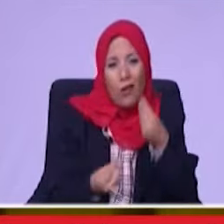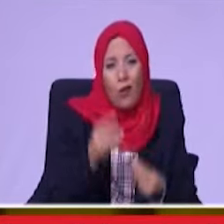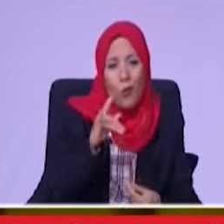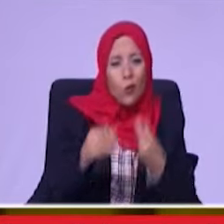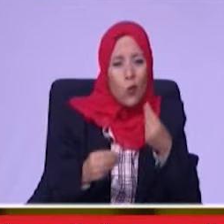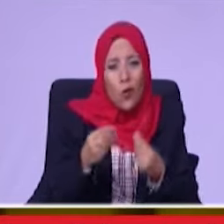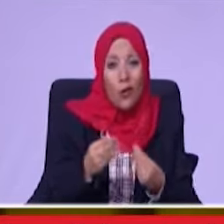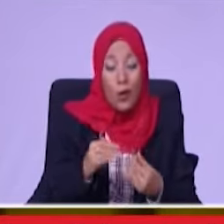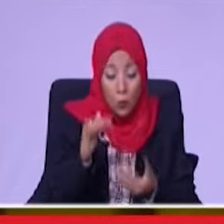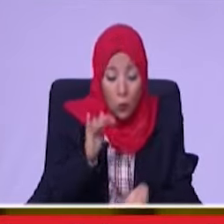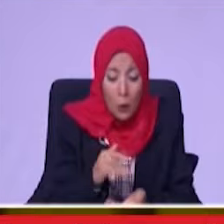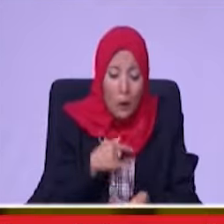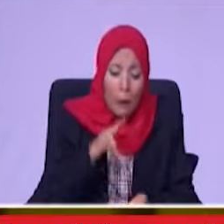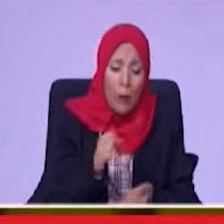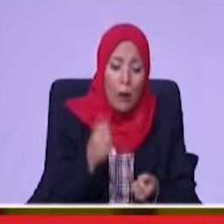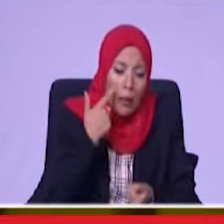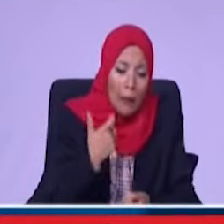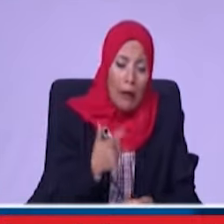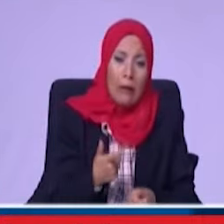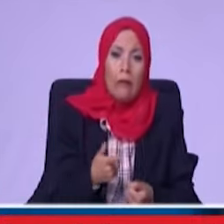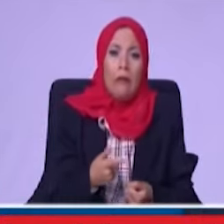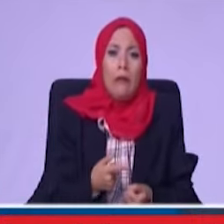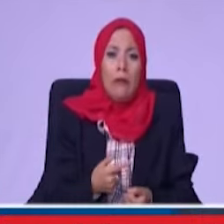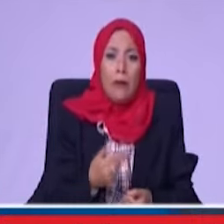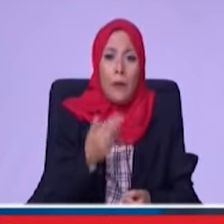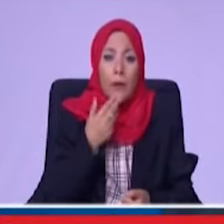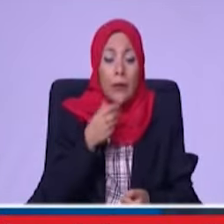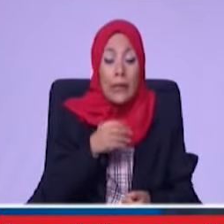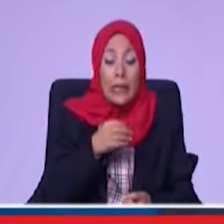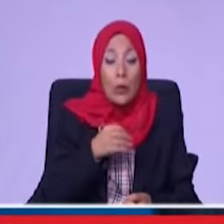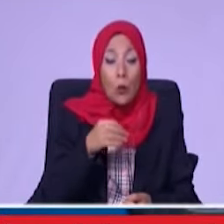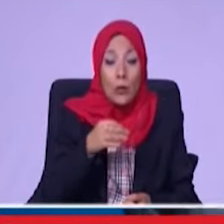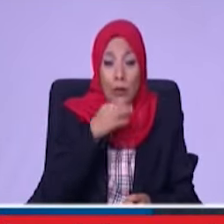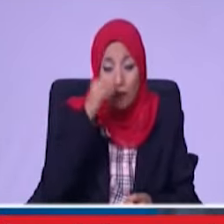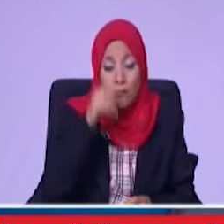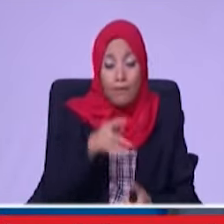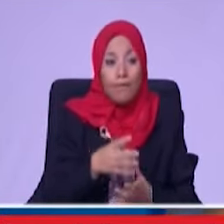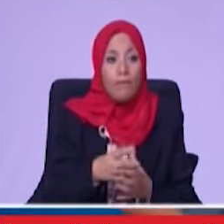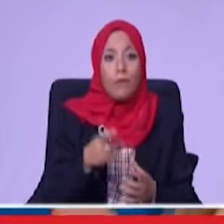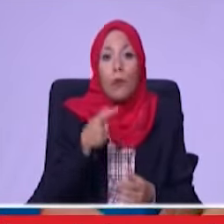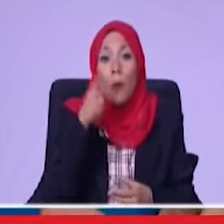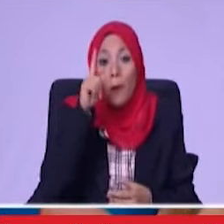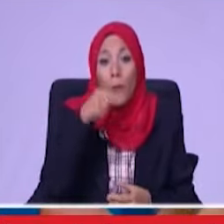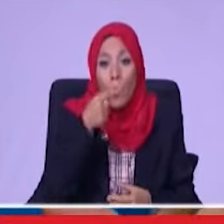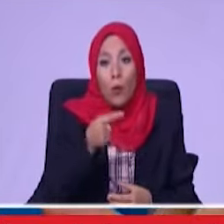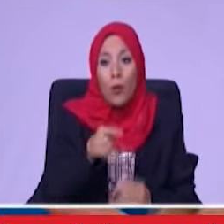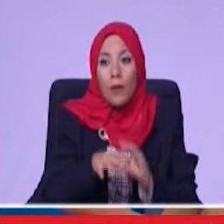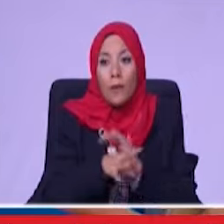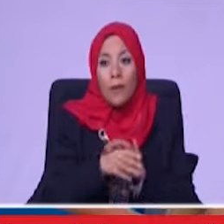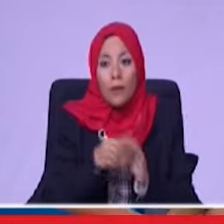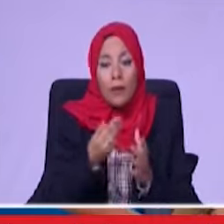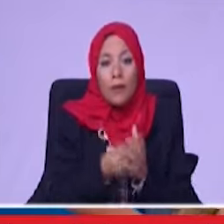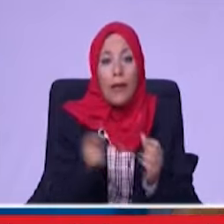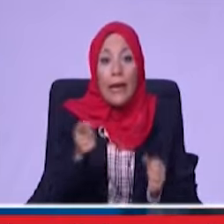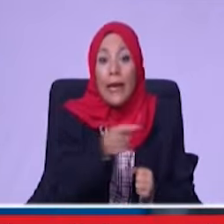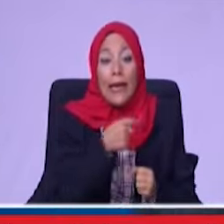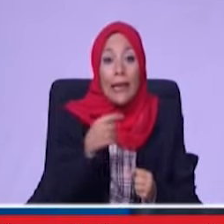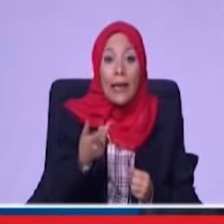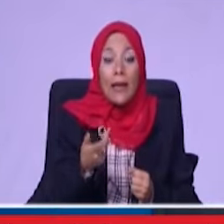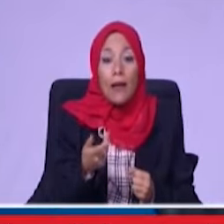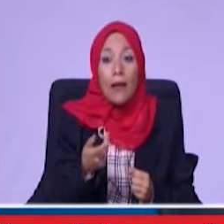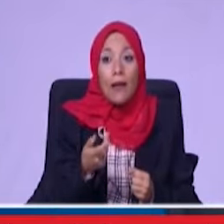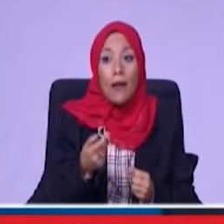فمنزلتهم عند الله كبيرة جدا. سيدنا داود مات ولده فربنا بيقول له يا داود كم كان يعدل ولدك عندك؟ قال له يا رب